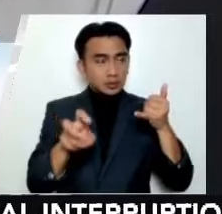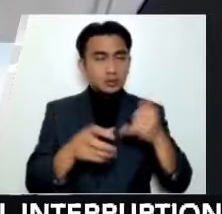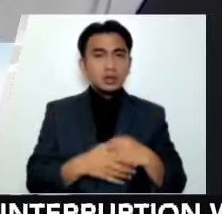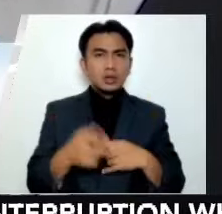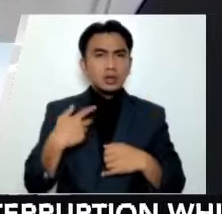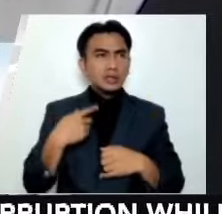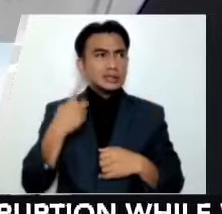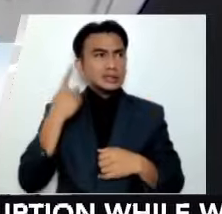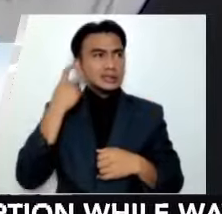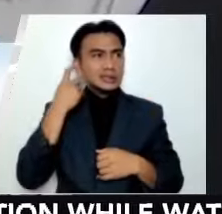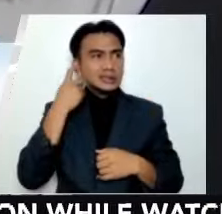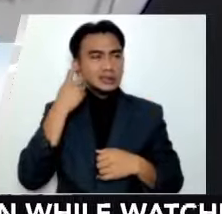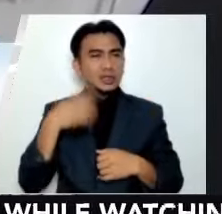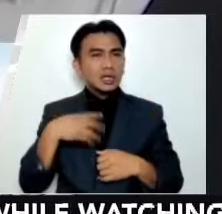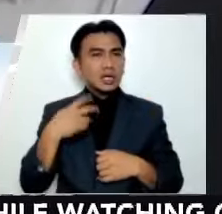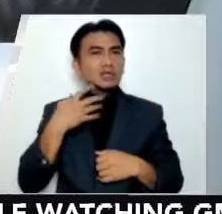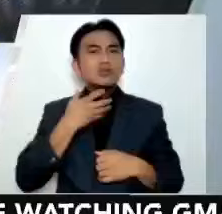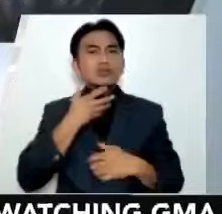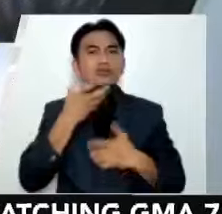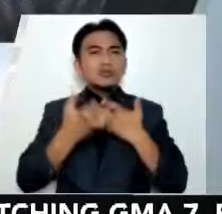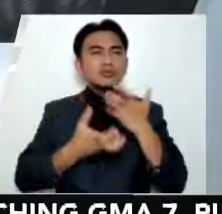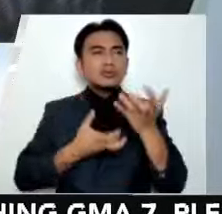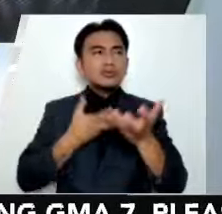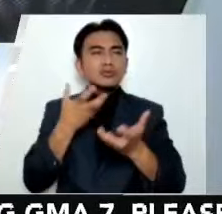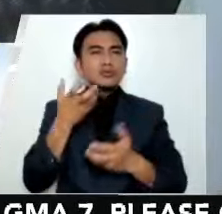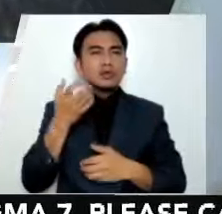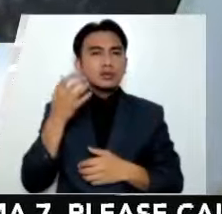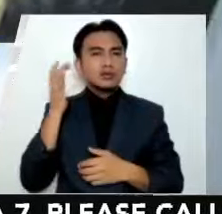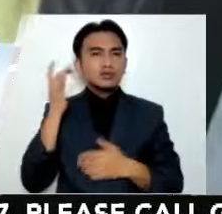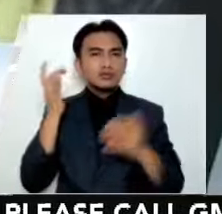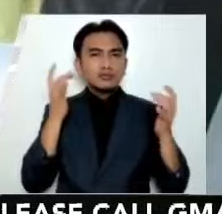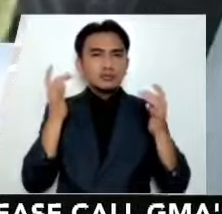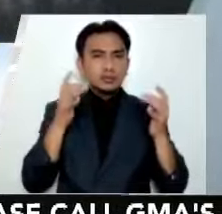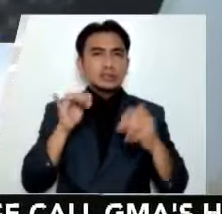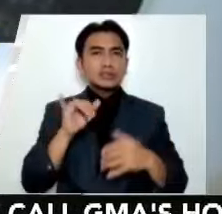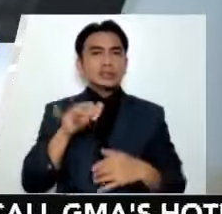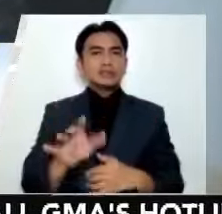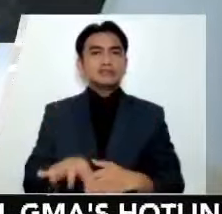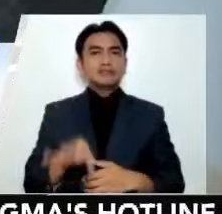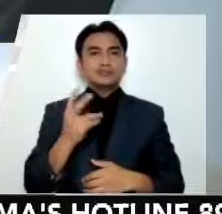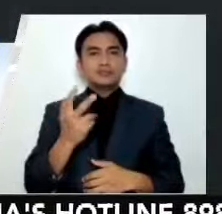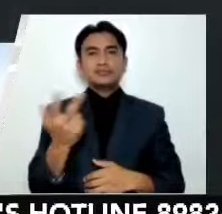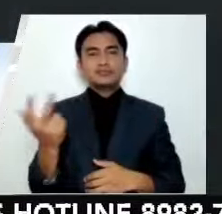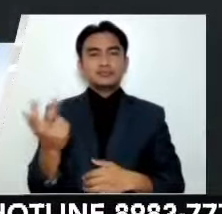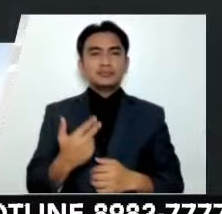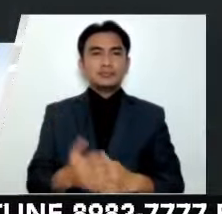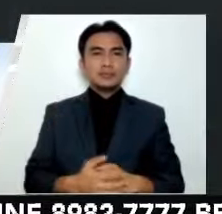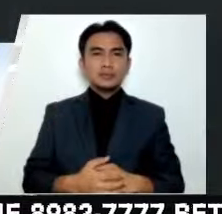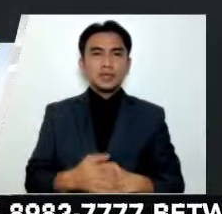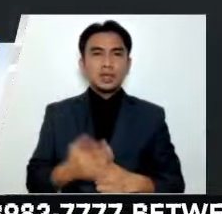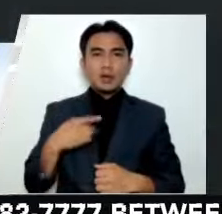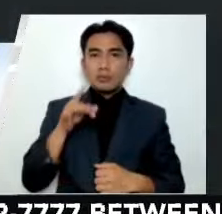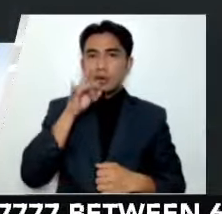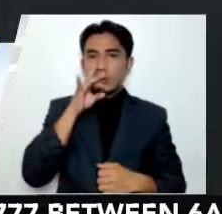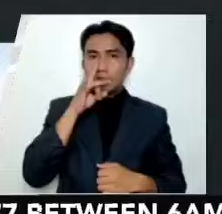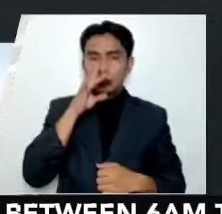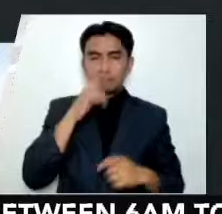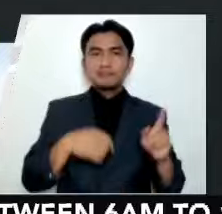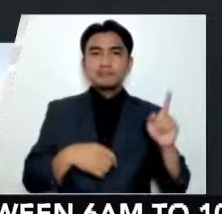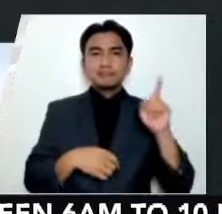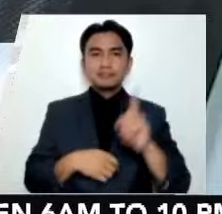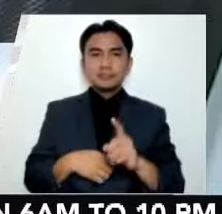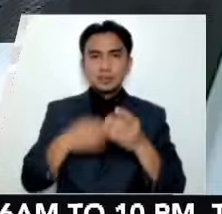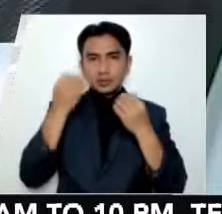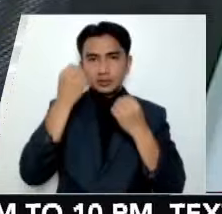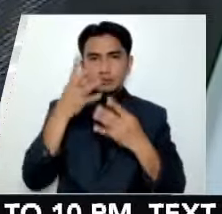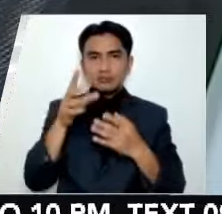na bali-bali, trip po kami. Nagpunta sa pulisya ang isa pang kasambahay para magbigay ng statement sa pulisya bilang